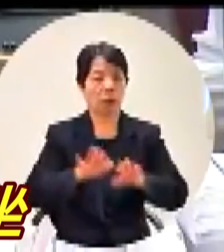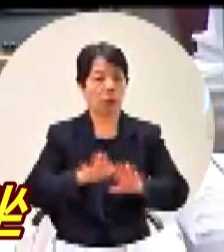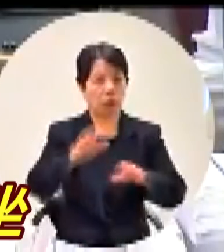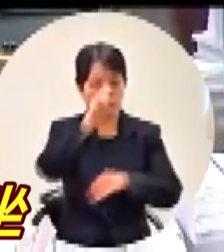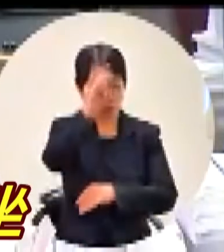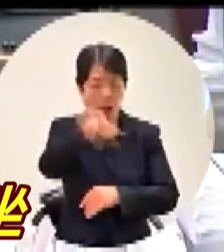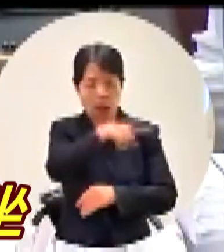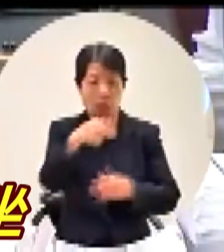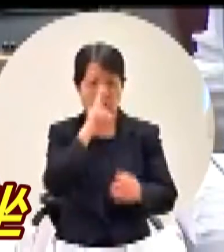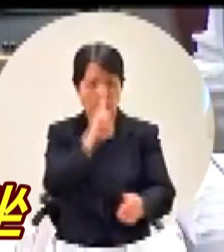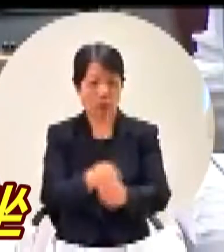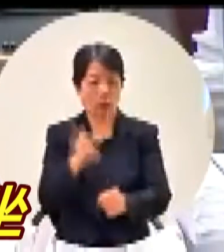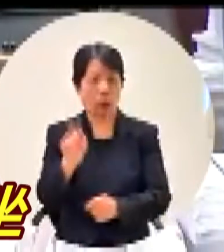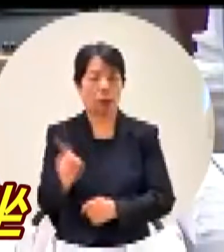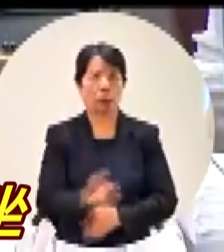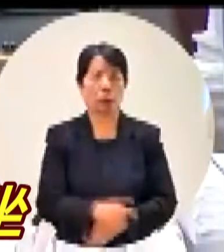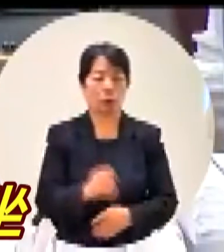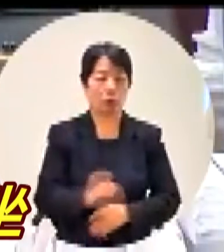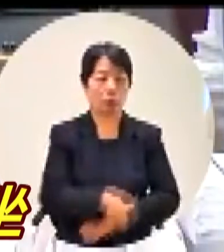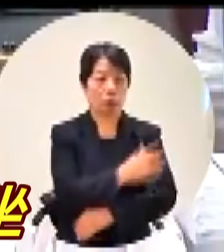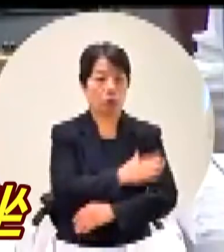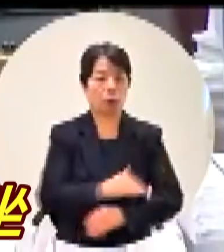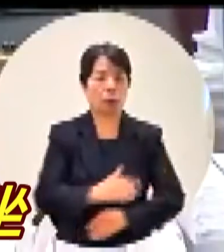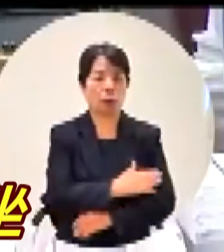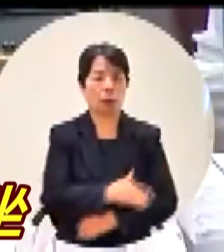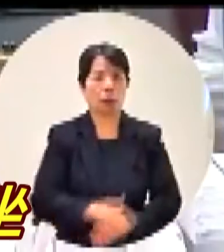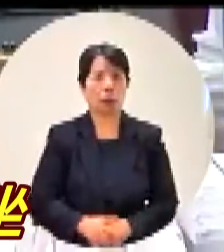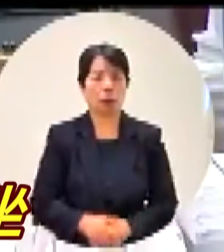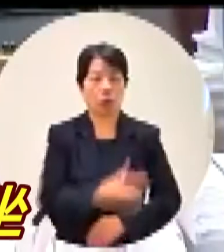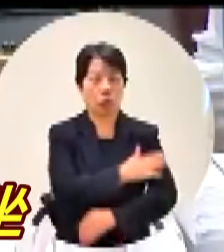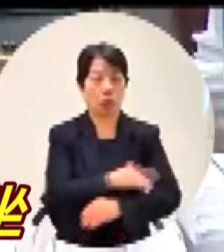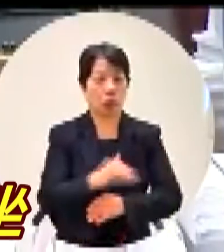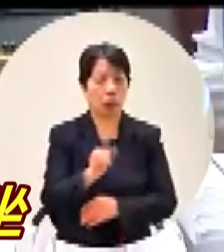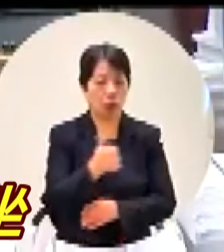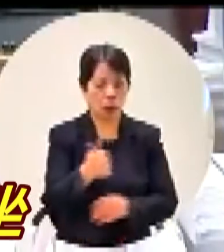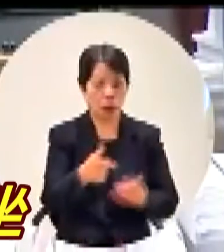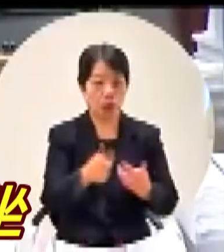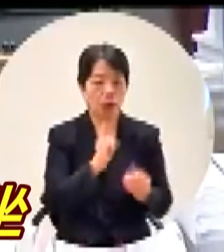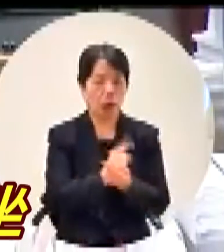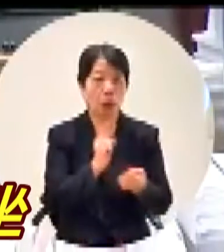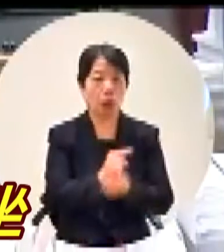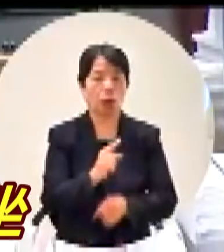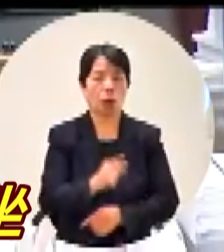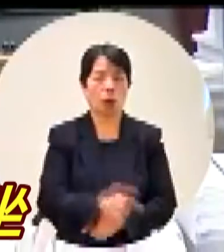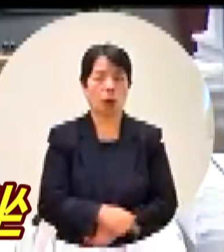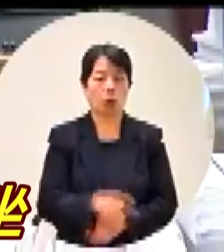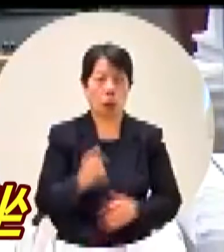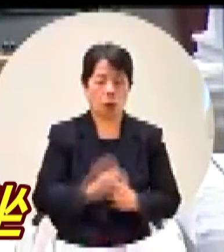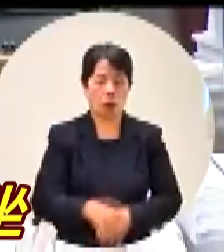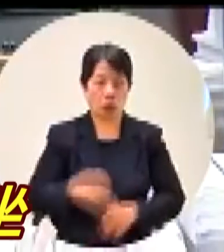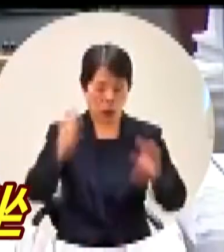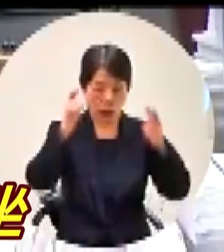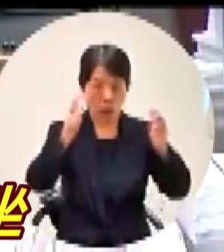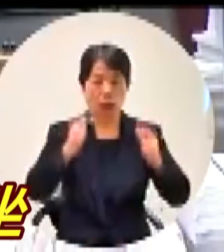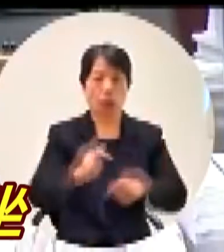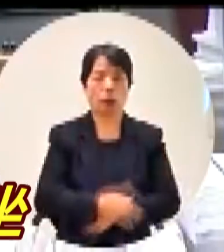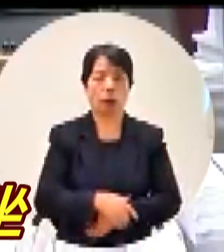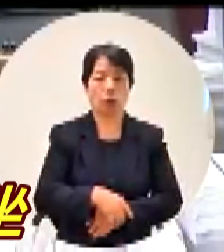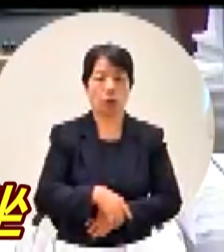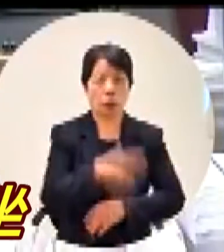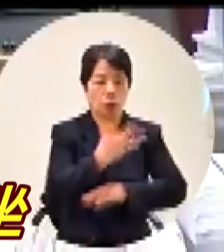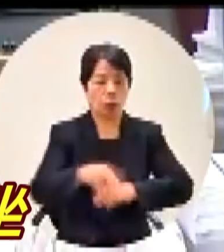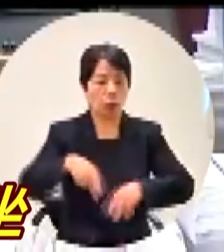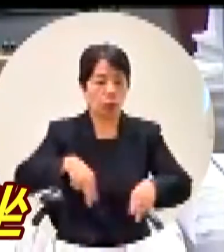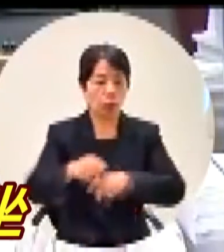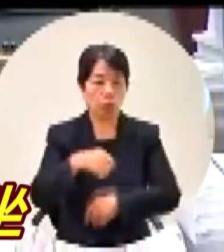的？事实证明，陈世忠议员的质询证明，高流的质询率只有14%啊，他目前招商率只有14%